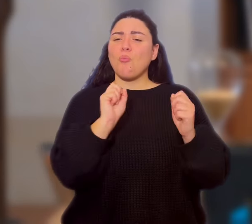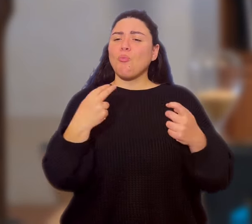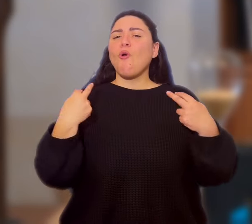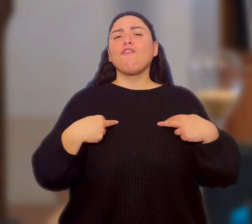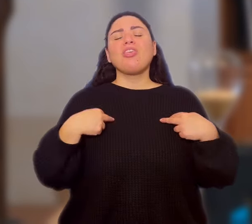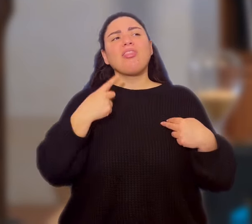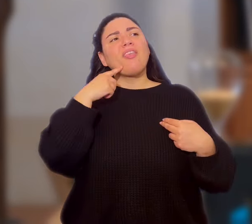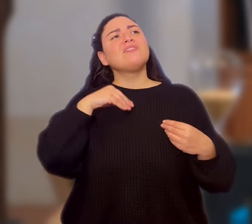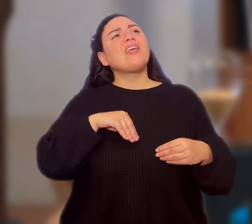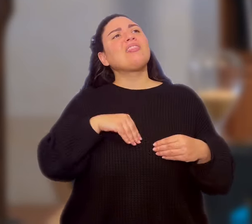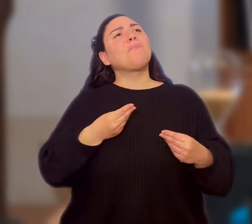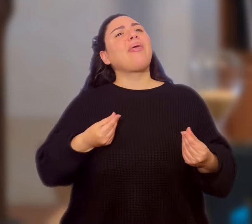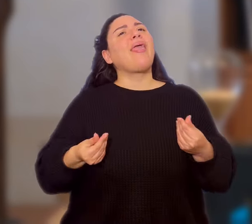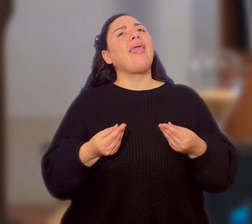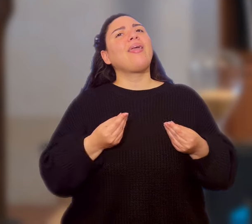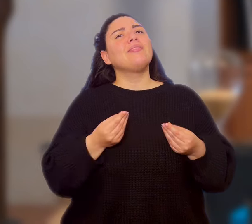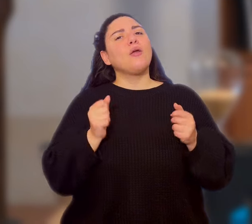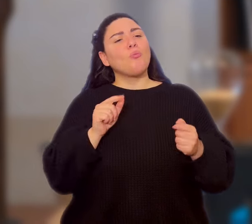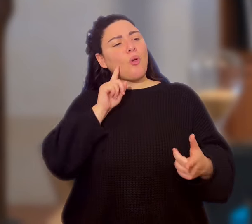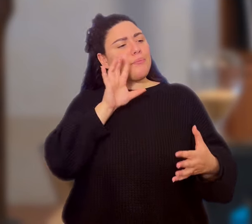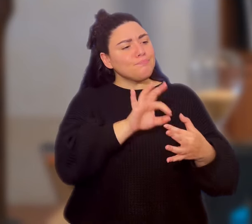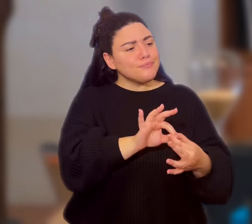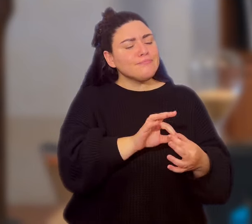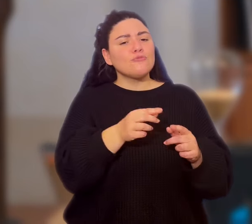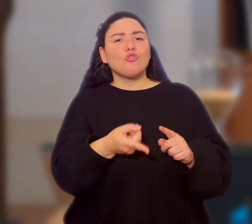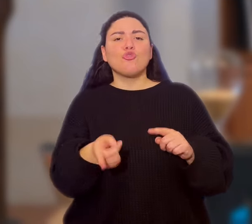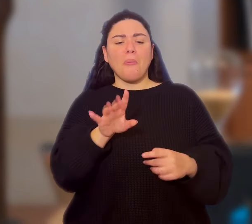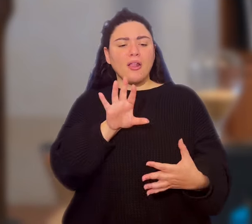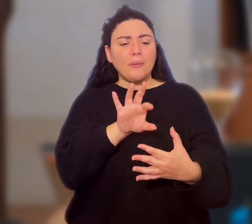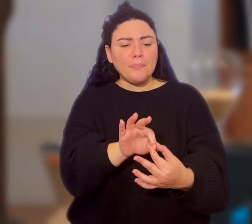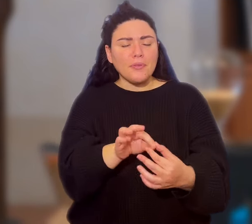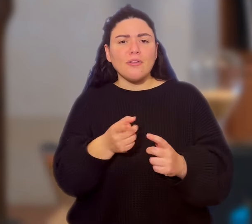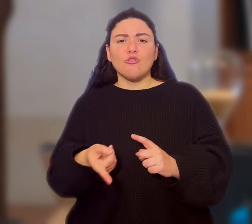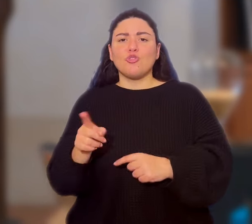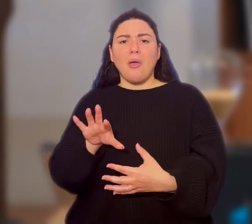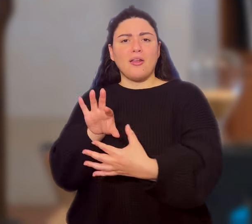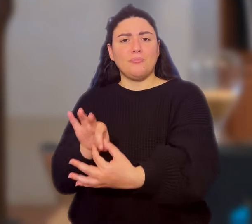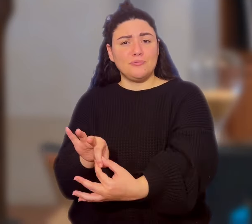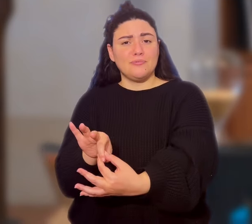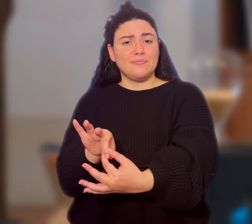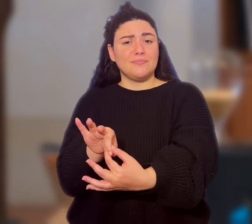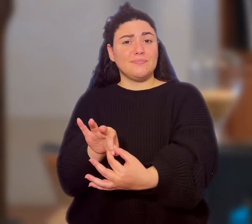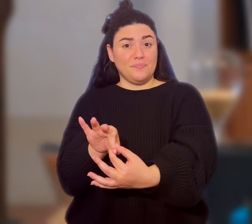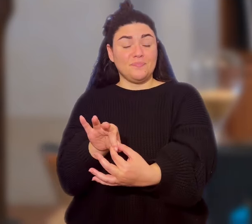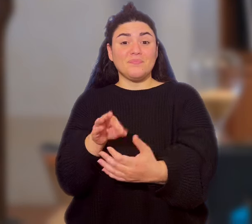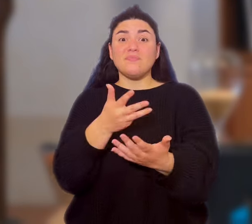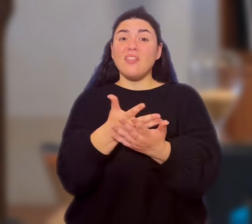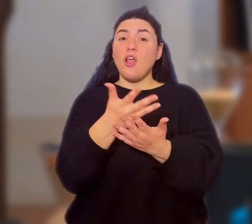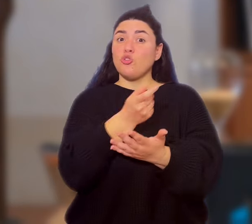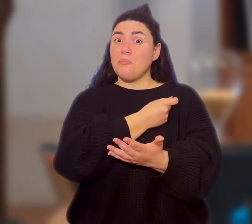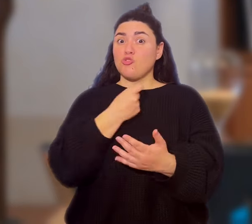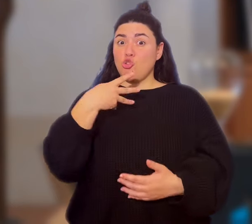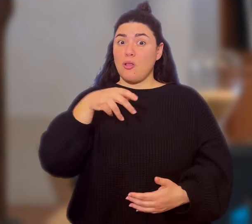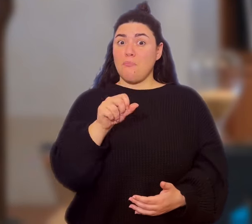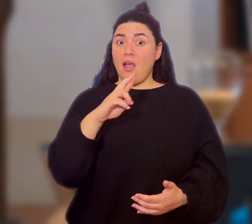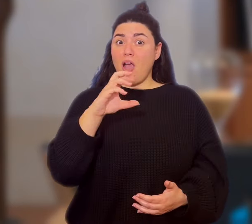momenti della nostra vita assecondiamo Ecco Apice di questo racconto della